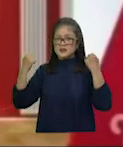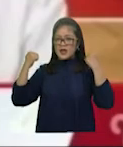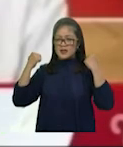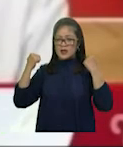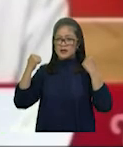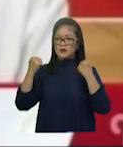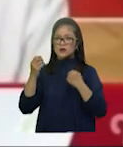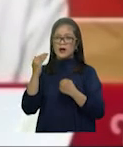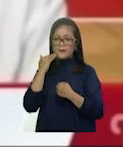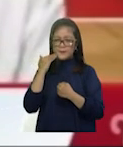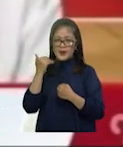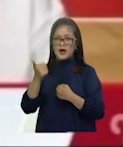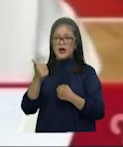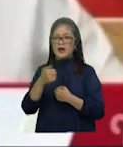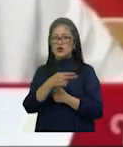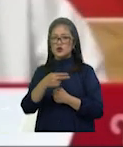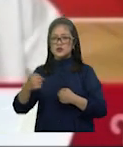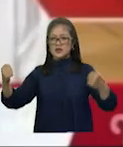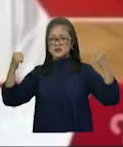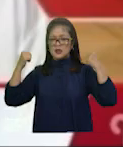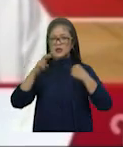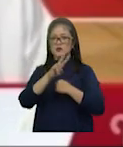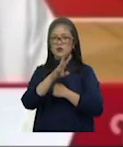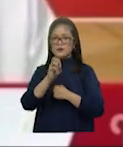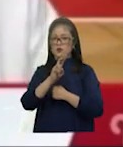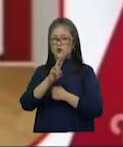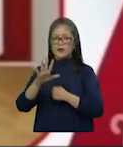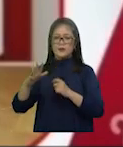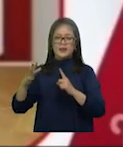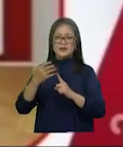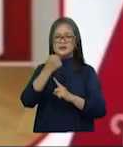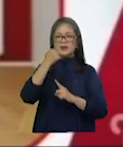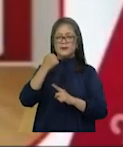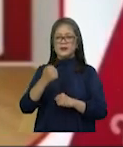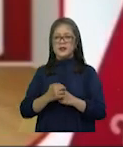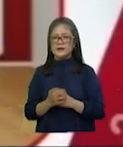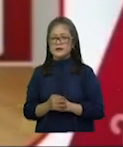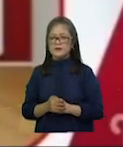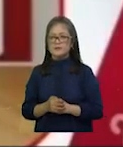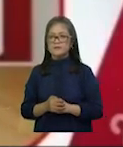2025. Dari Jakarta, Gisela Nurahmah, iNews melaporkan.